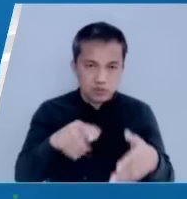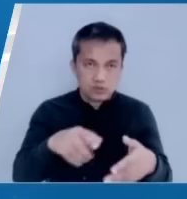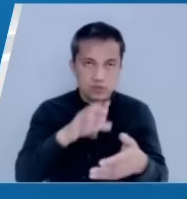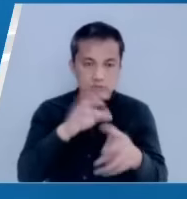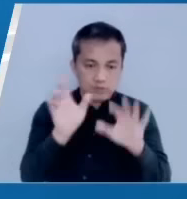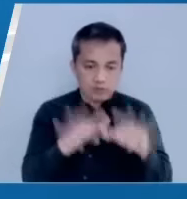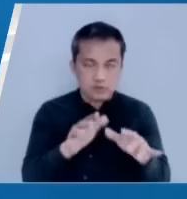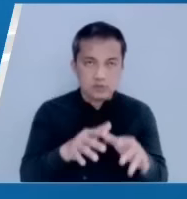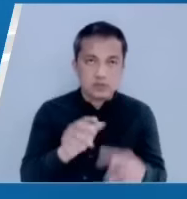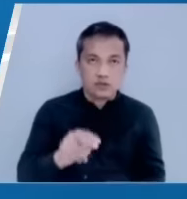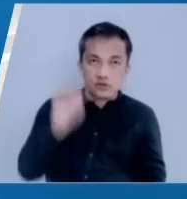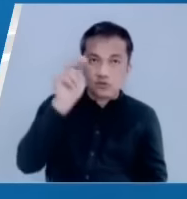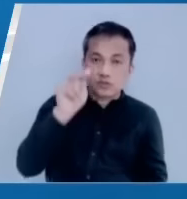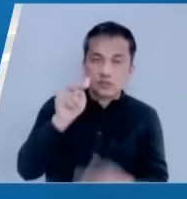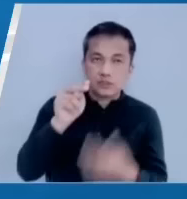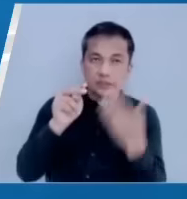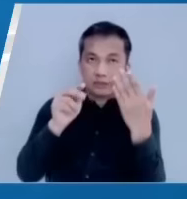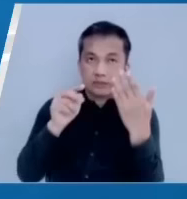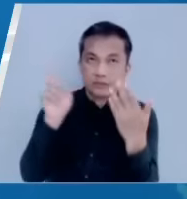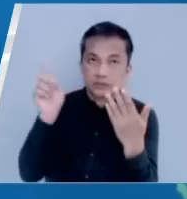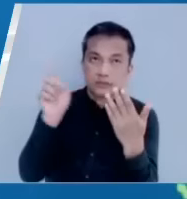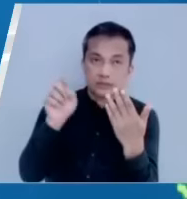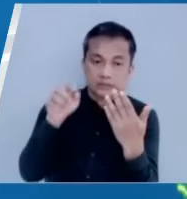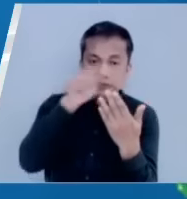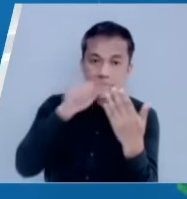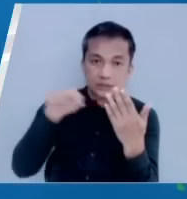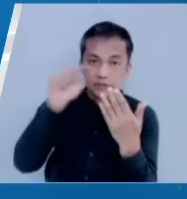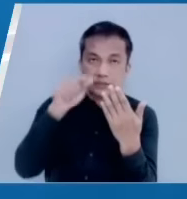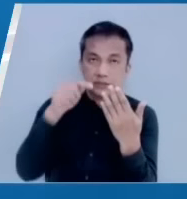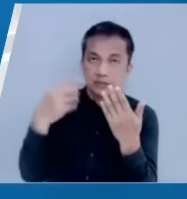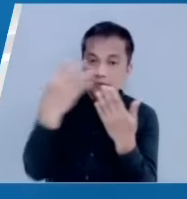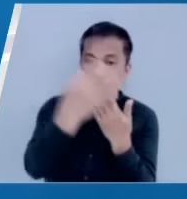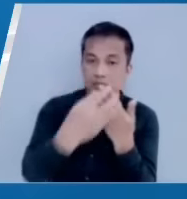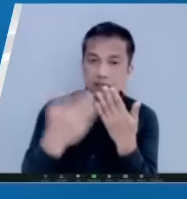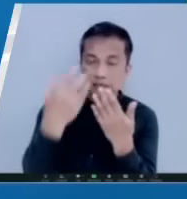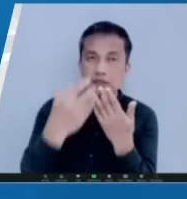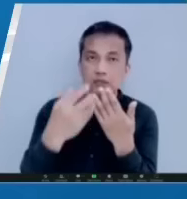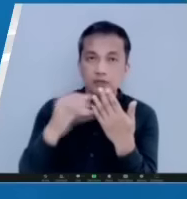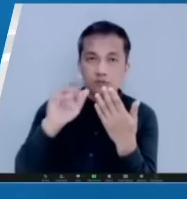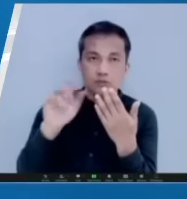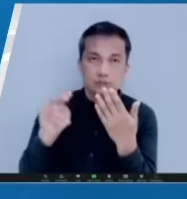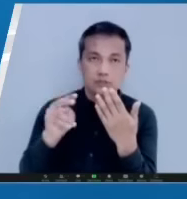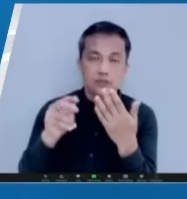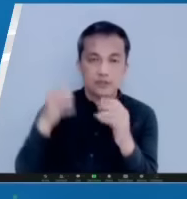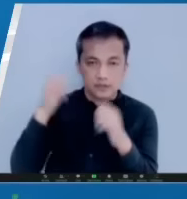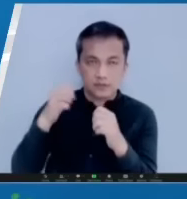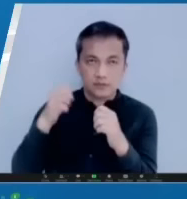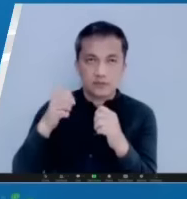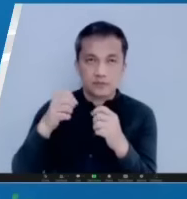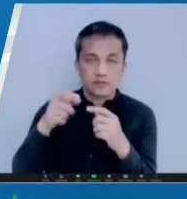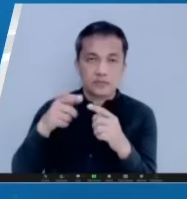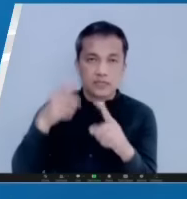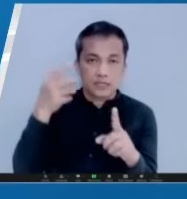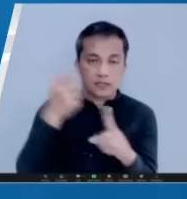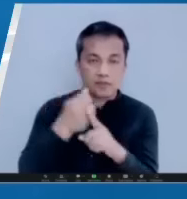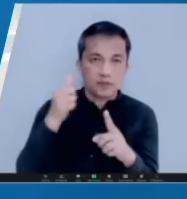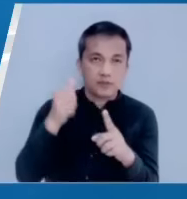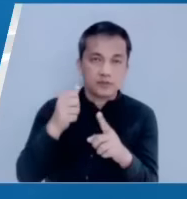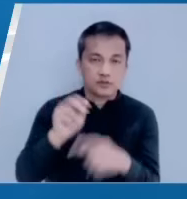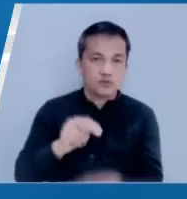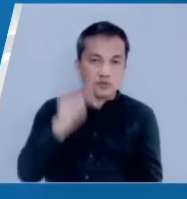Luzon. Makikita po ninyo, ito po yung sirkulasyon ng bagyong hulyan. At inaasahan po natin mahagi po niyan. Ito pong ilang bahagi ng Northern